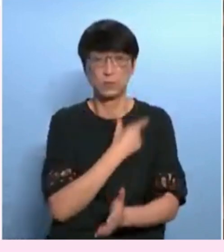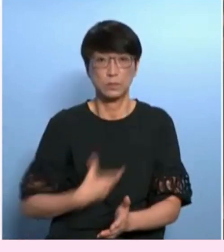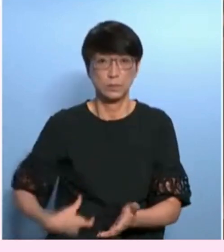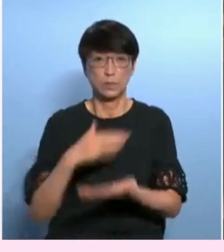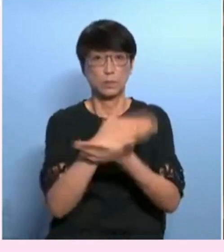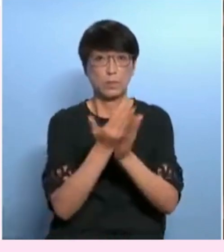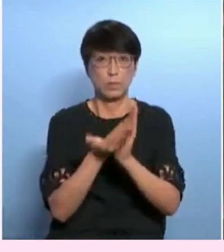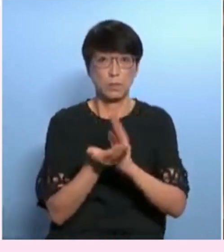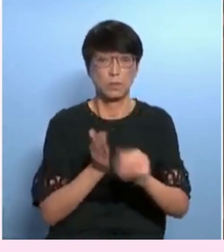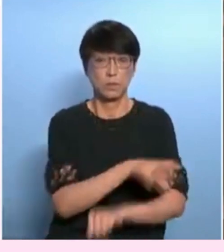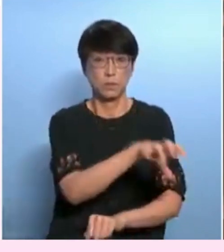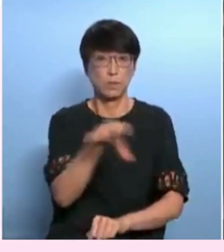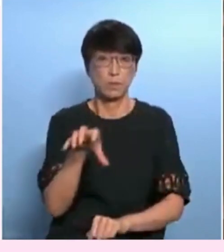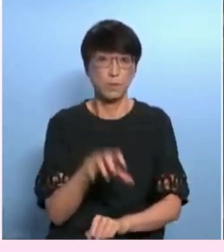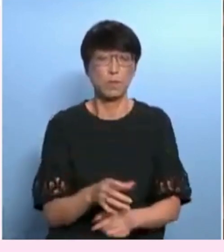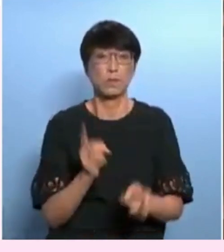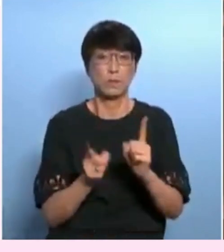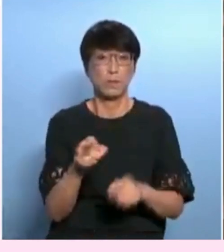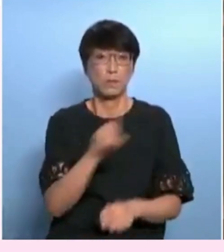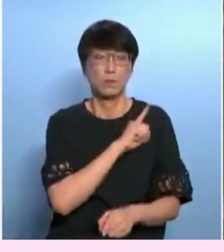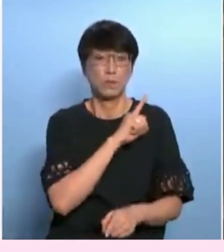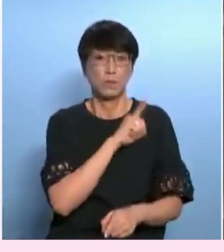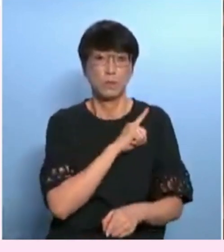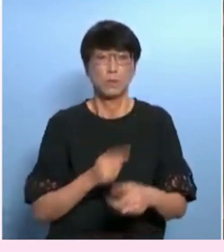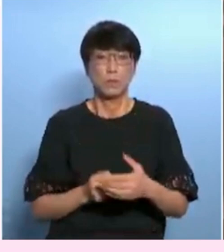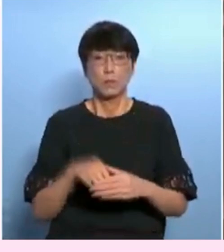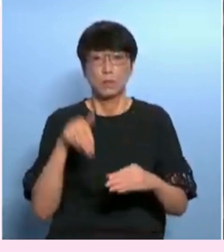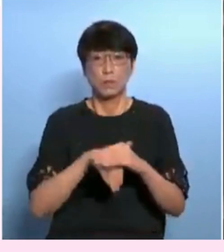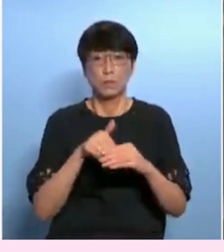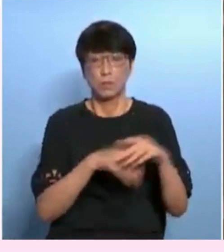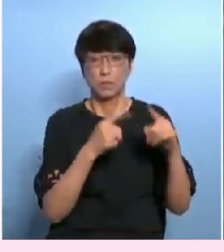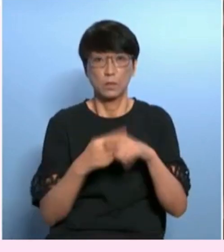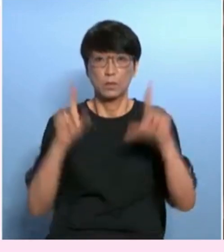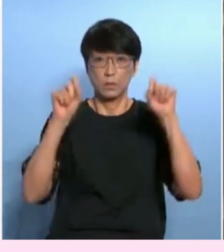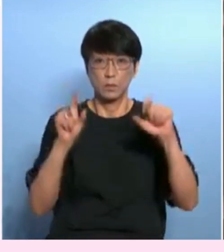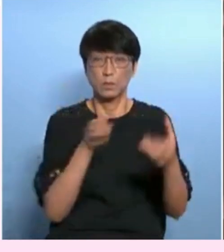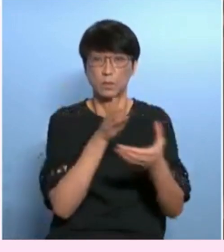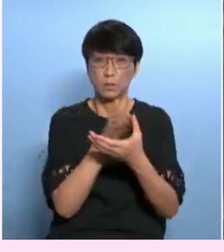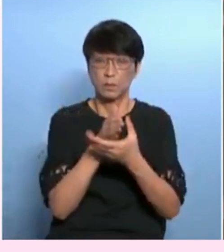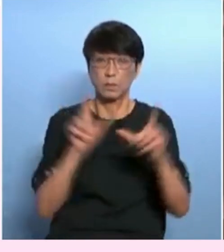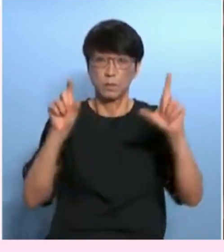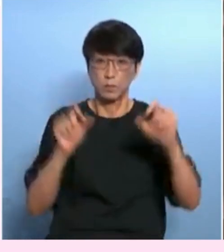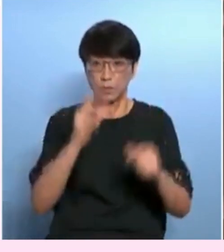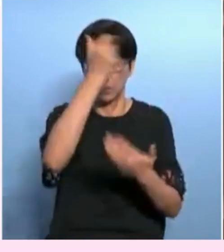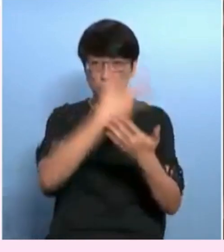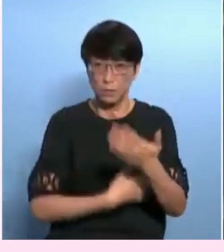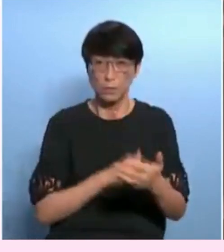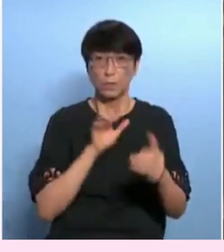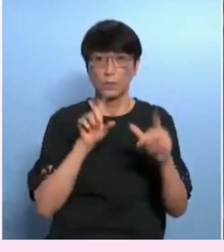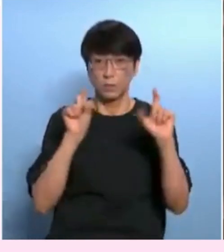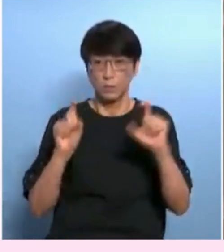方方面面喺社區也好，喺佢哋自己選民當中咧，係好積極咁樣去解説政府嘅政策。咁呢一方面咧，其實係永